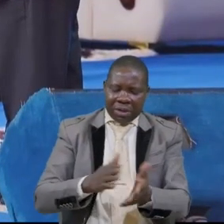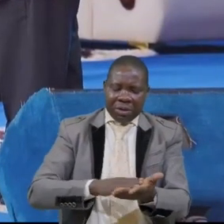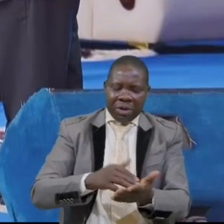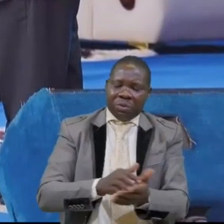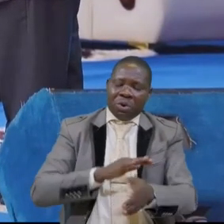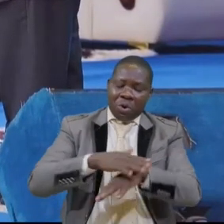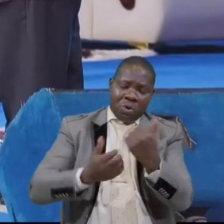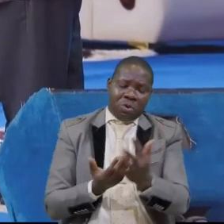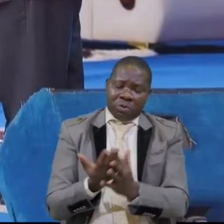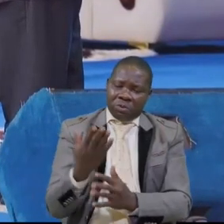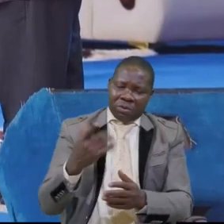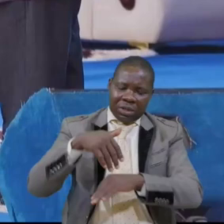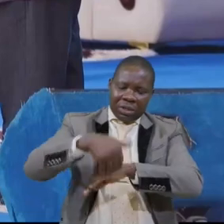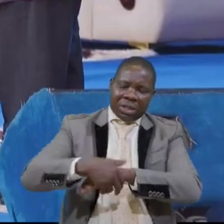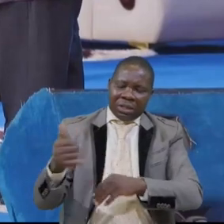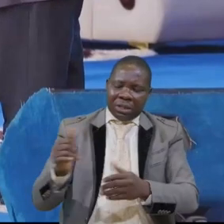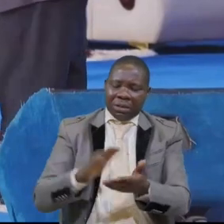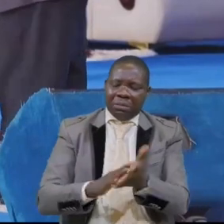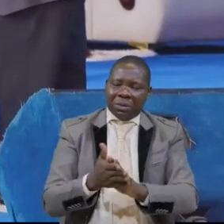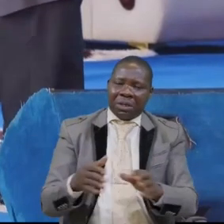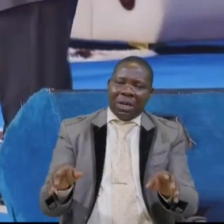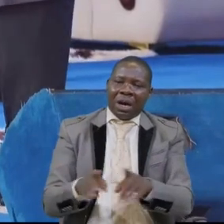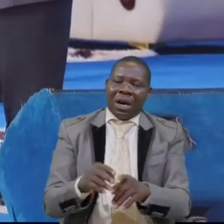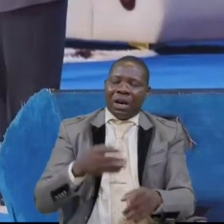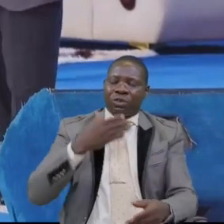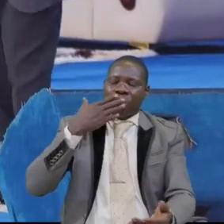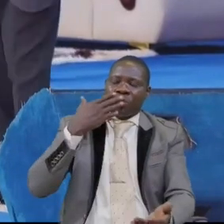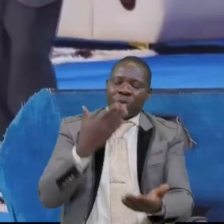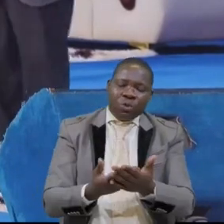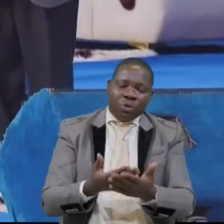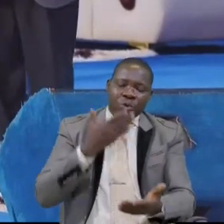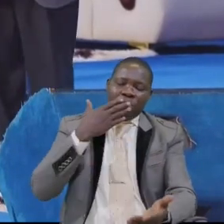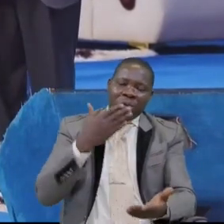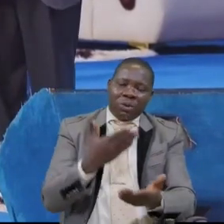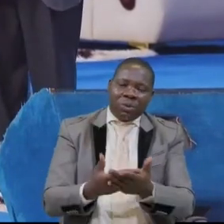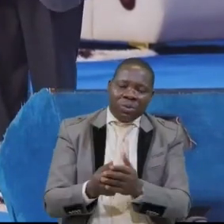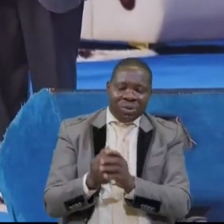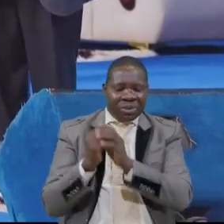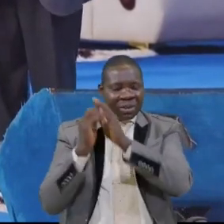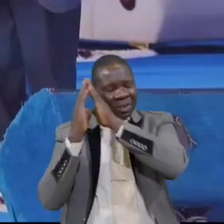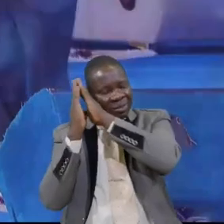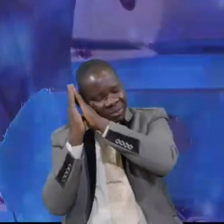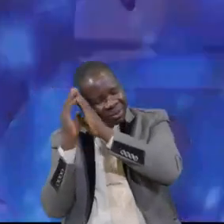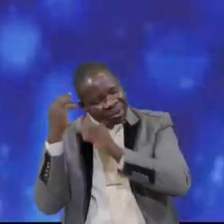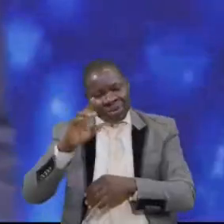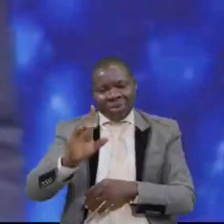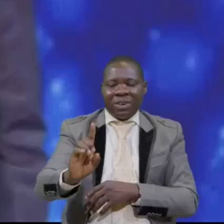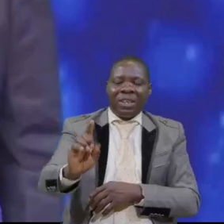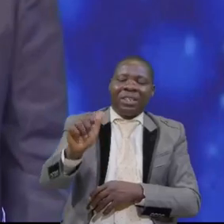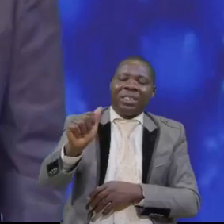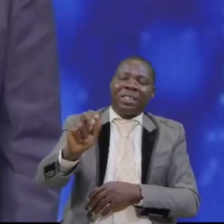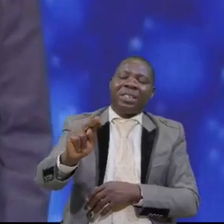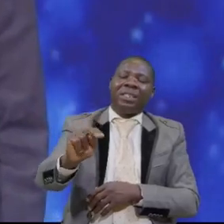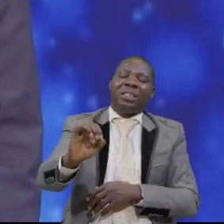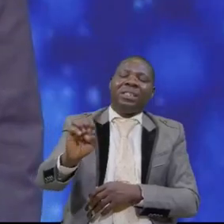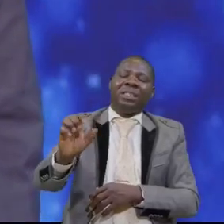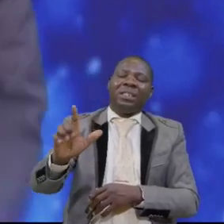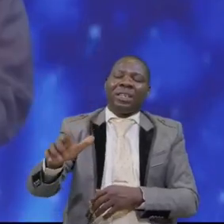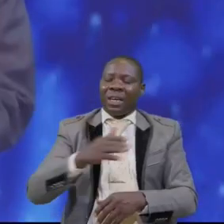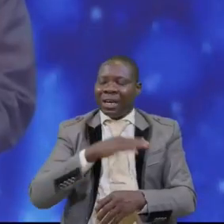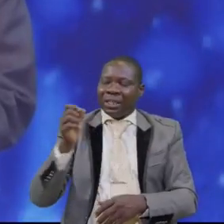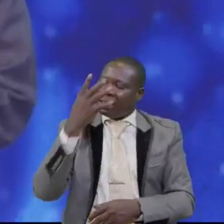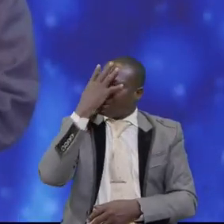devenus comme un bon matelas pour Daniel. Et Daniel s'est endormi pendant que le roi